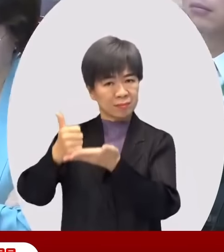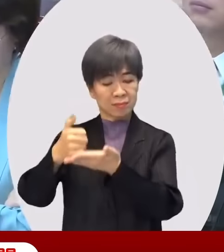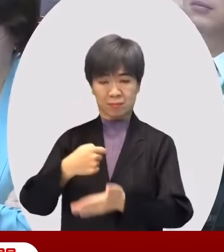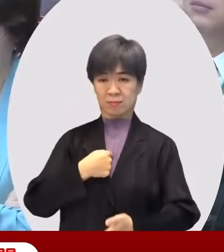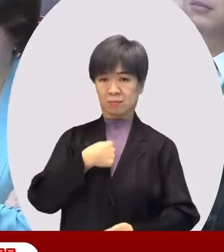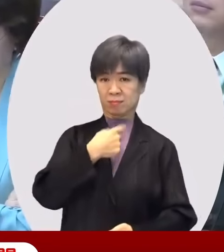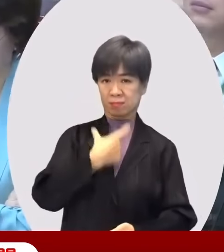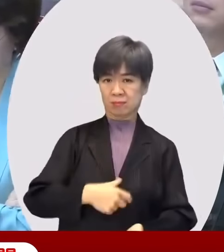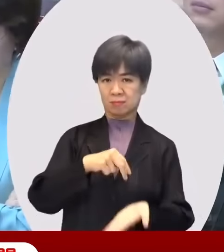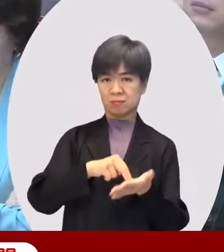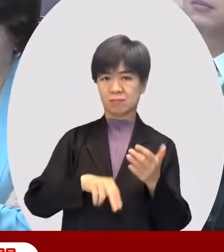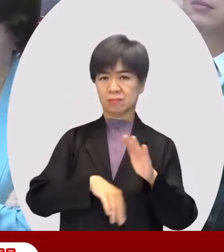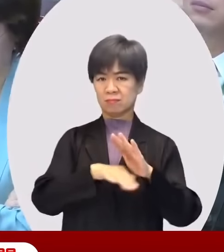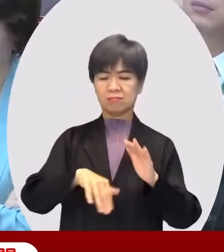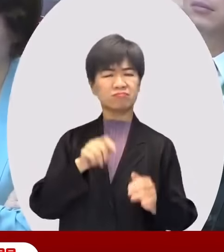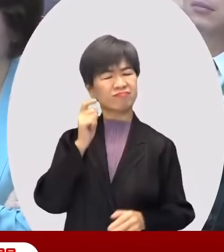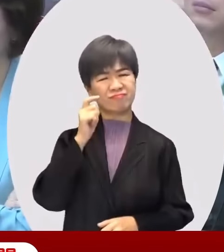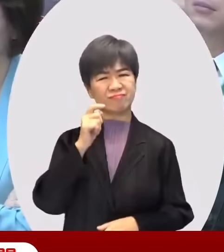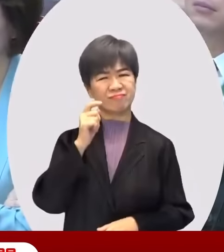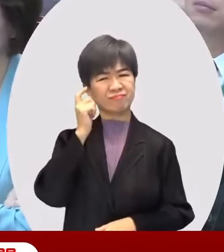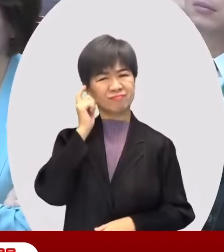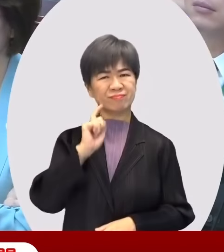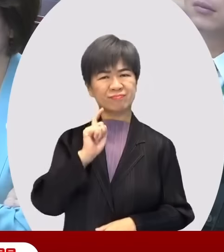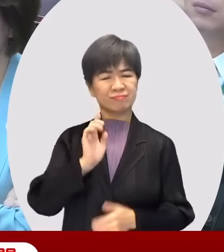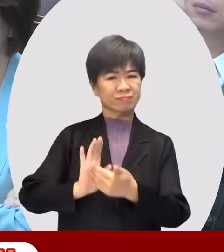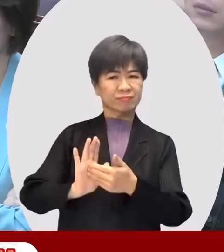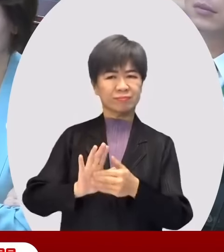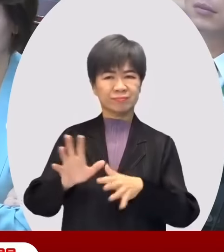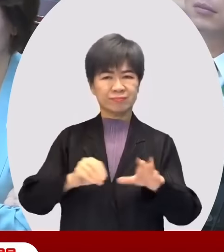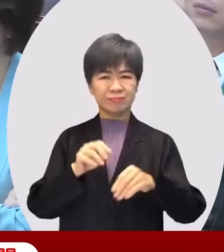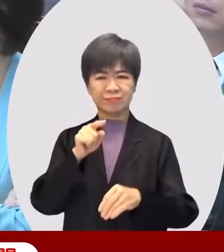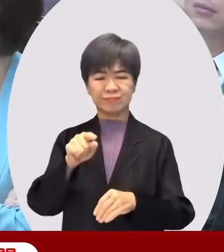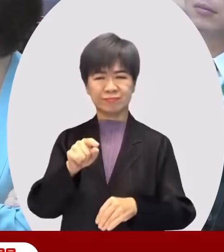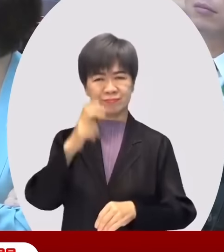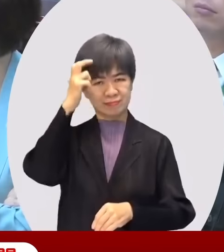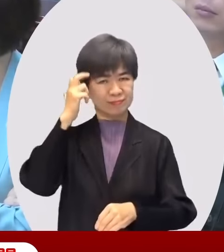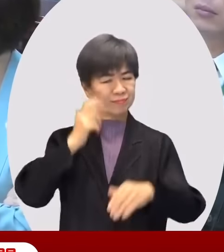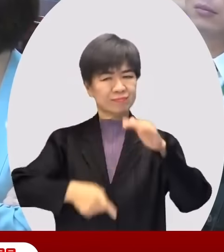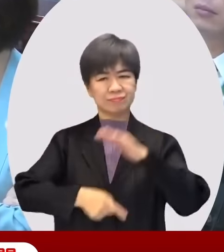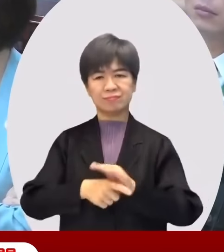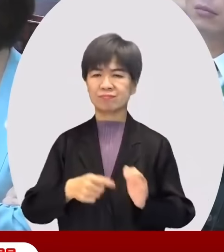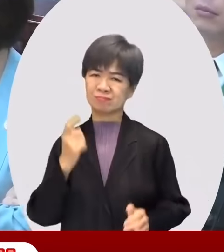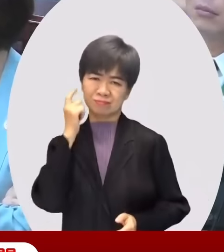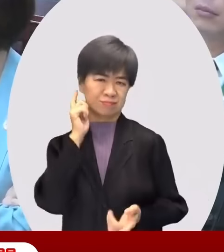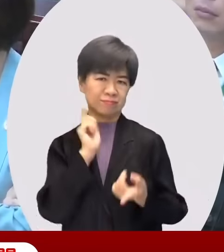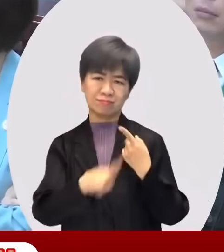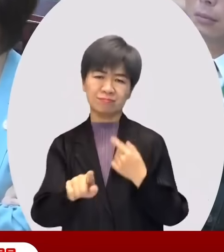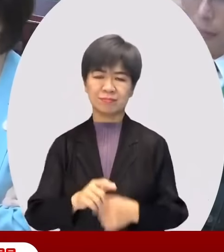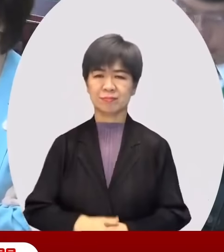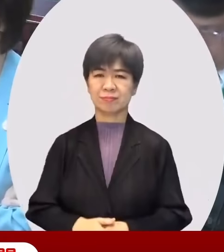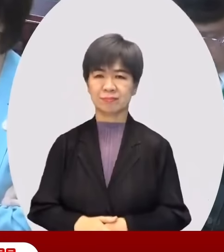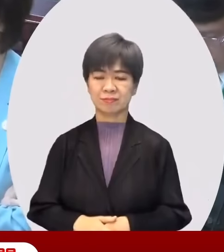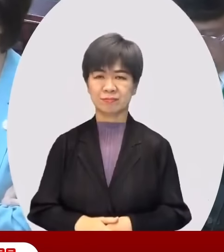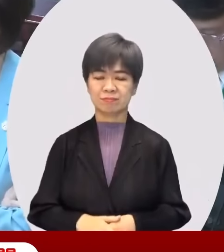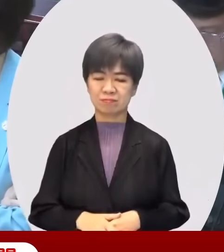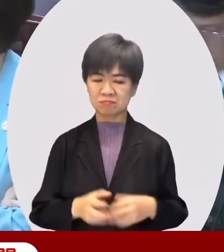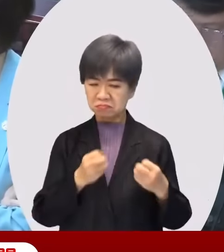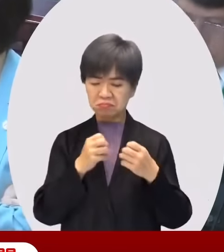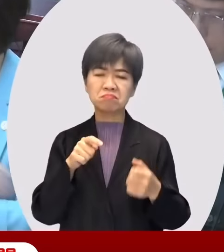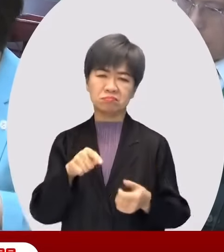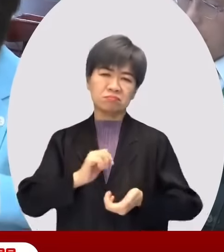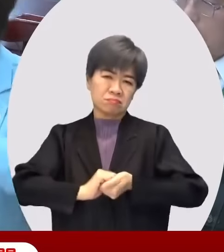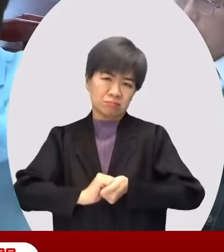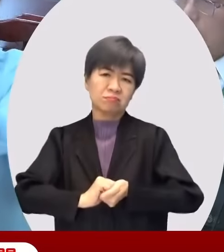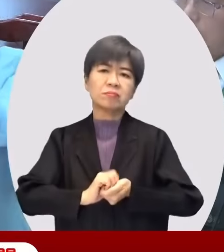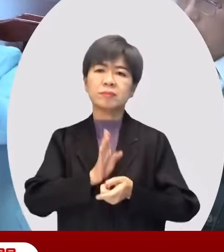立场我们还是没有办法，我们不接受说书面的部分有违宪的问题，这至少是我们经过讨论之后的